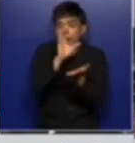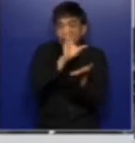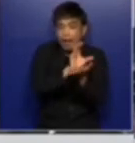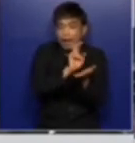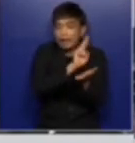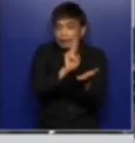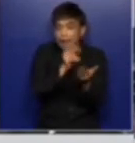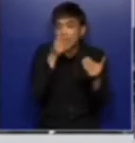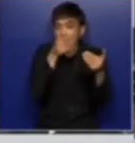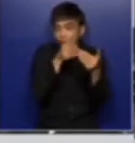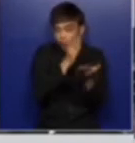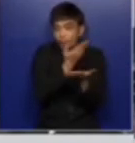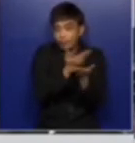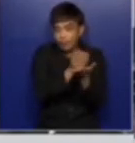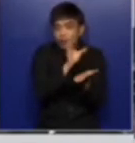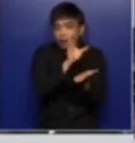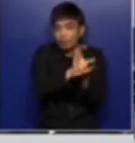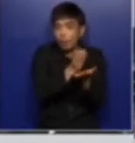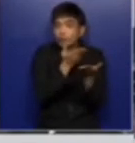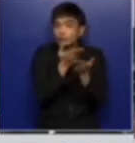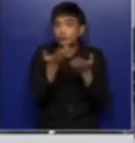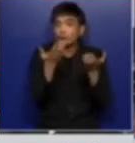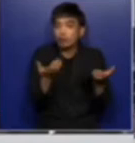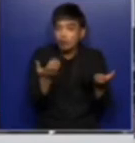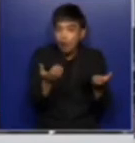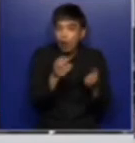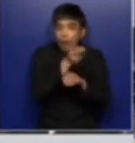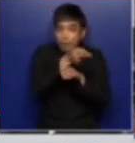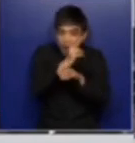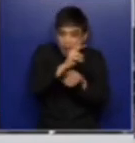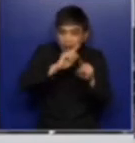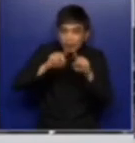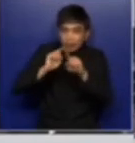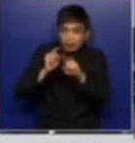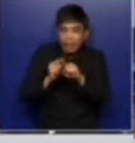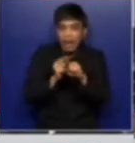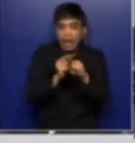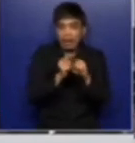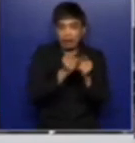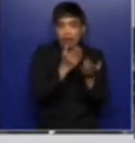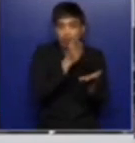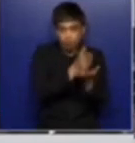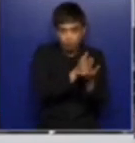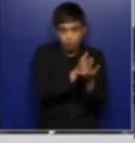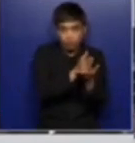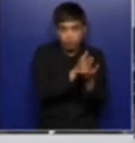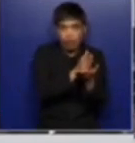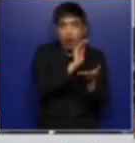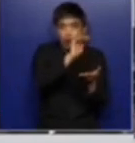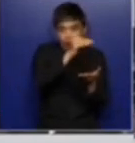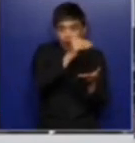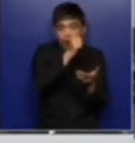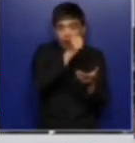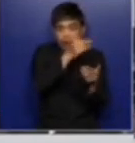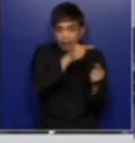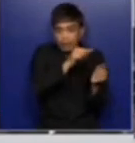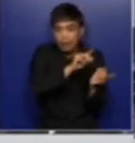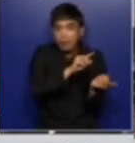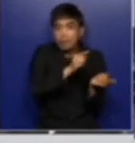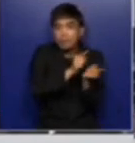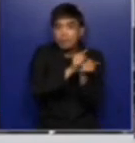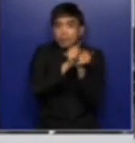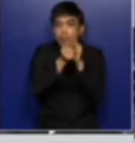าะการซื้ออาวุธลงก่อนชั่วคราวจะได้ไหมควรให้ความสำคัญกับเศรษฐกิจปากท้องประชาช